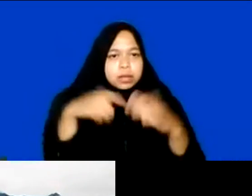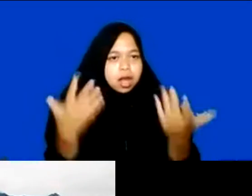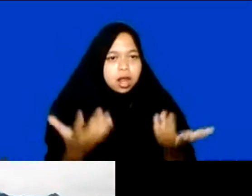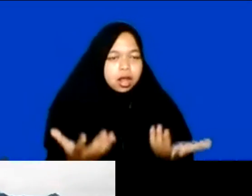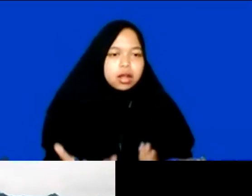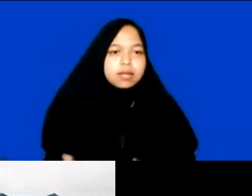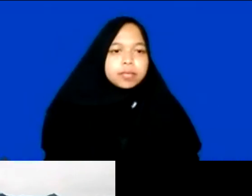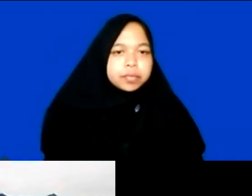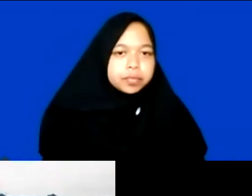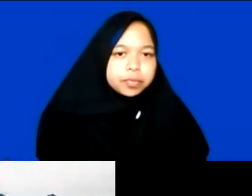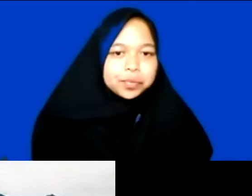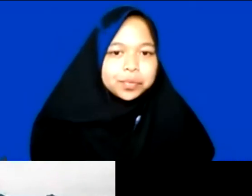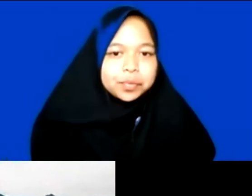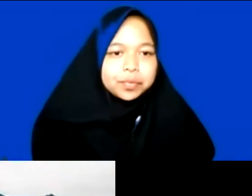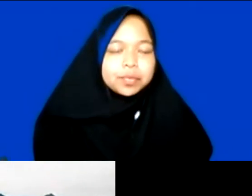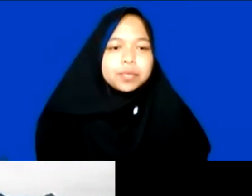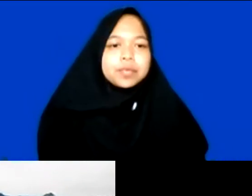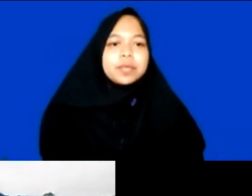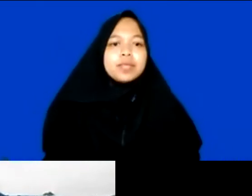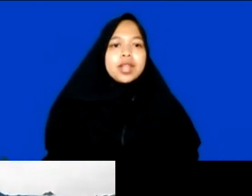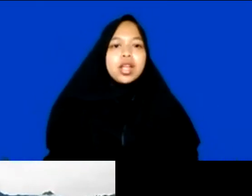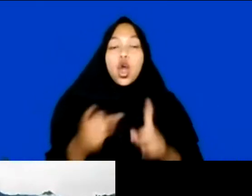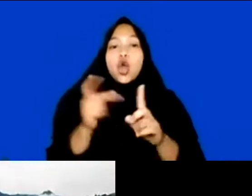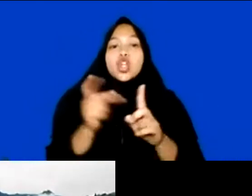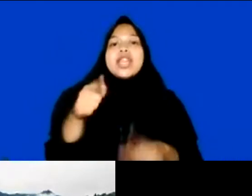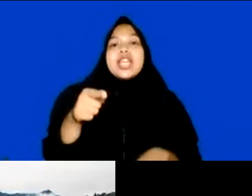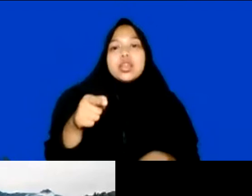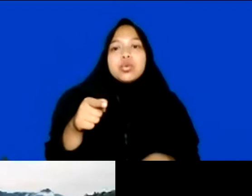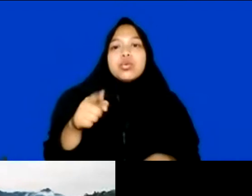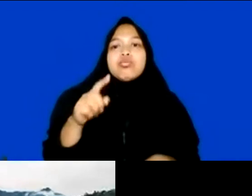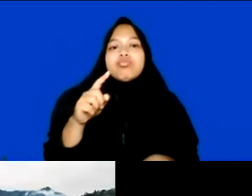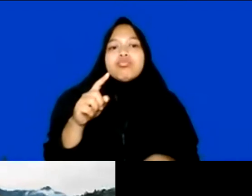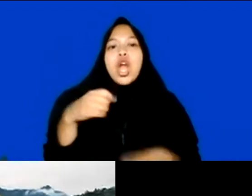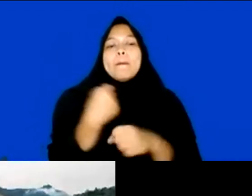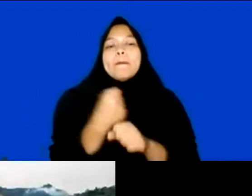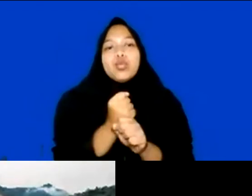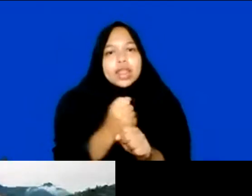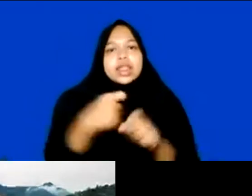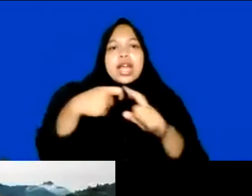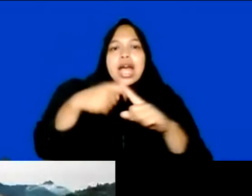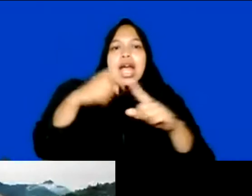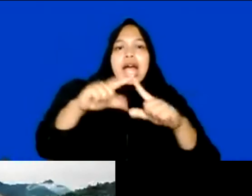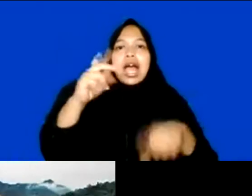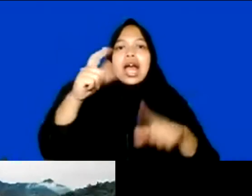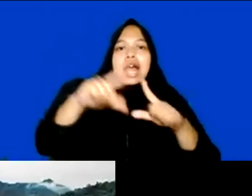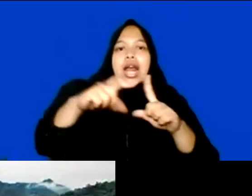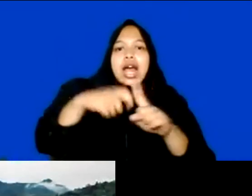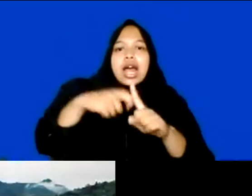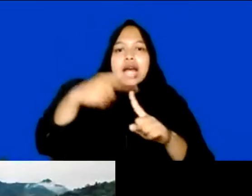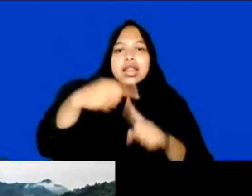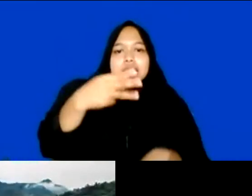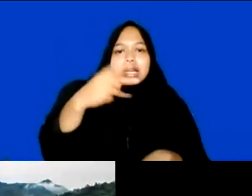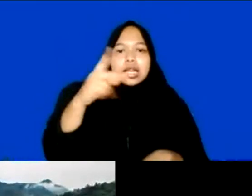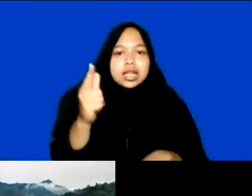Nah gini, makanya hospit yang paling utama adalah membuat karakter sendiri. Maksudnya kita membuat